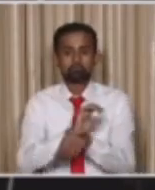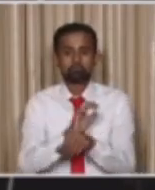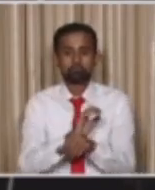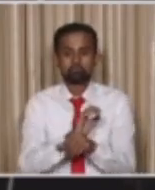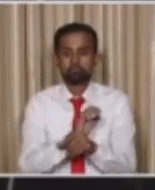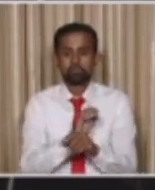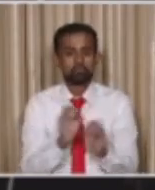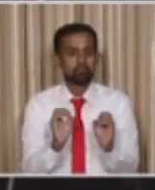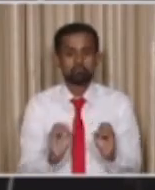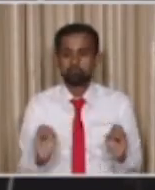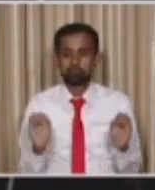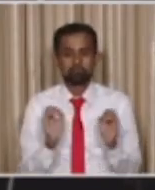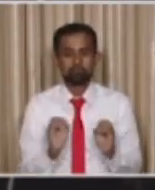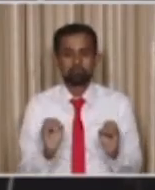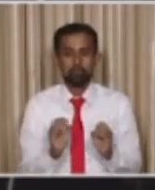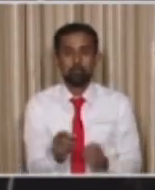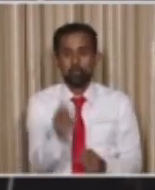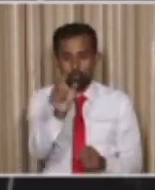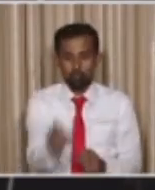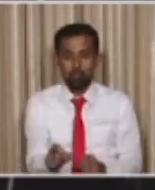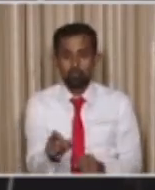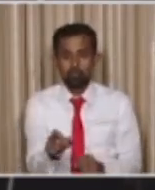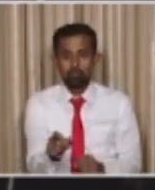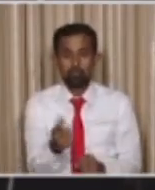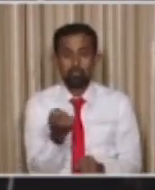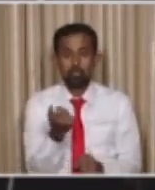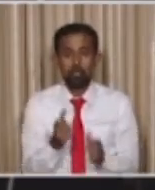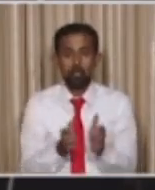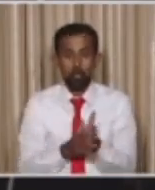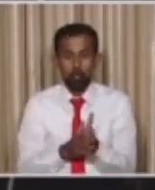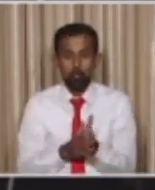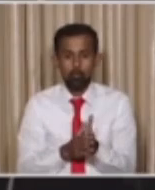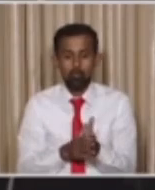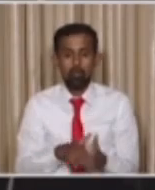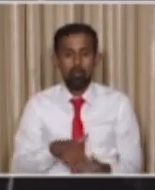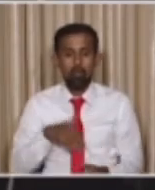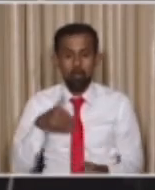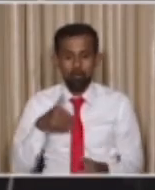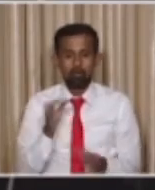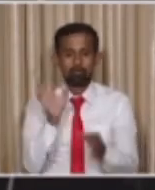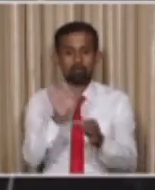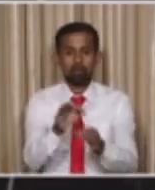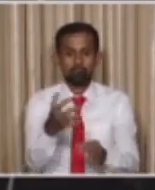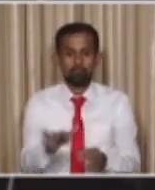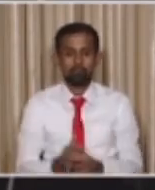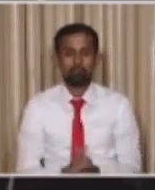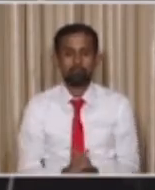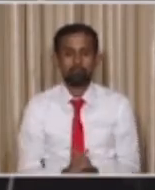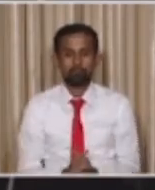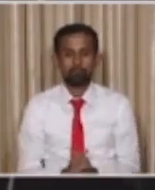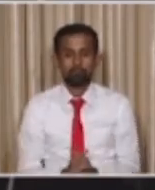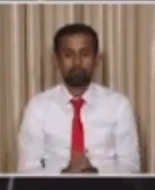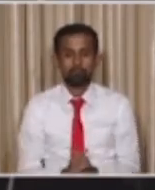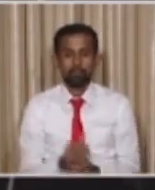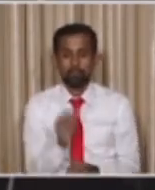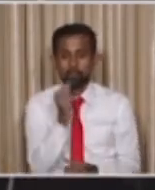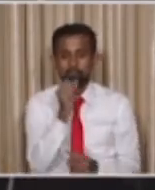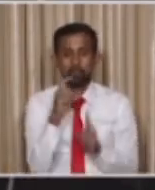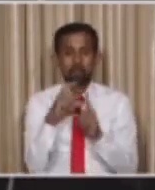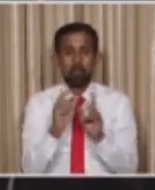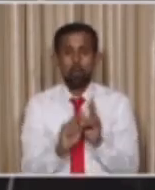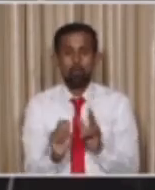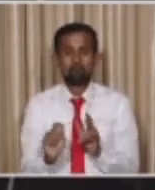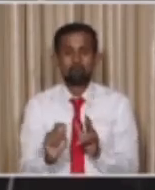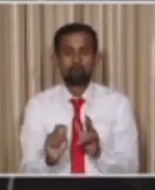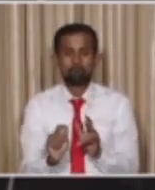චම්පික ඇමතුමා. දැන් ඔබතුමා තමයි මුදල් කාර්ක ස්වභාවය අපි ප්‍රදානියා කරලා පත් කරලා තියෙන්නේ. හැබැයි සුරාබතු